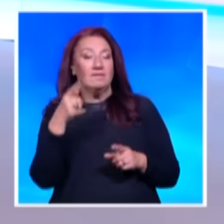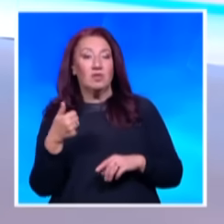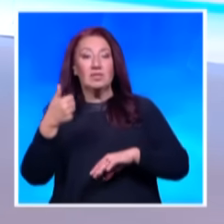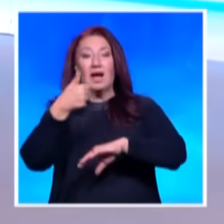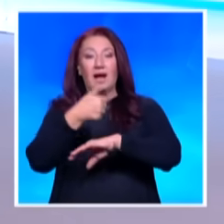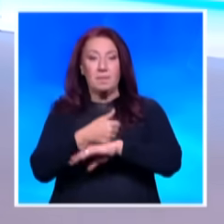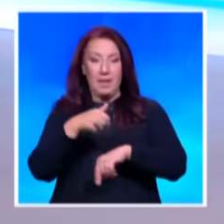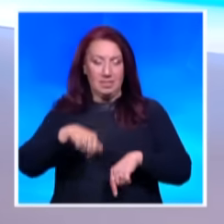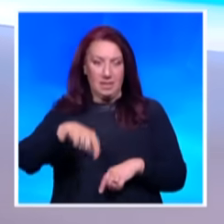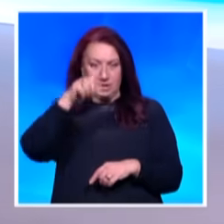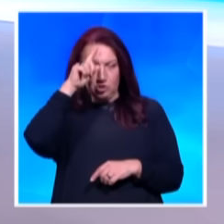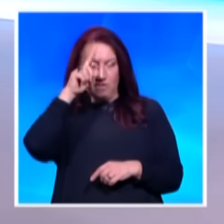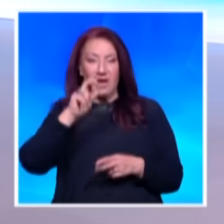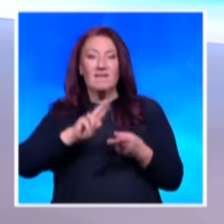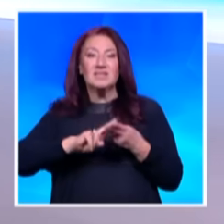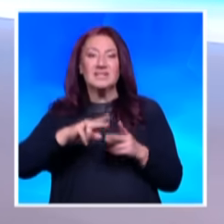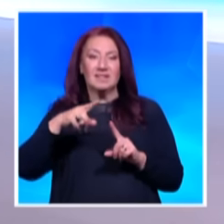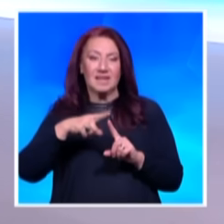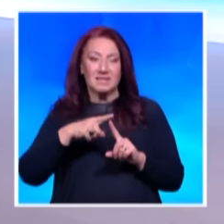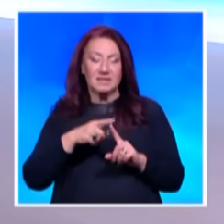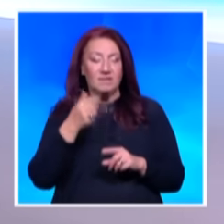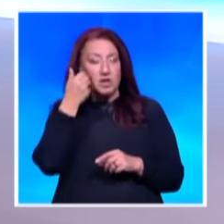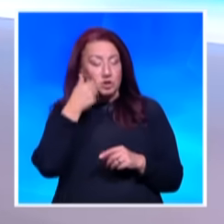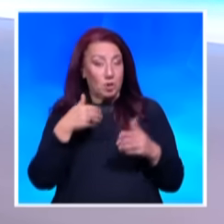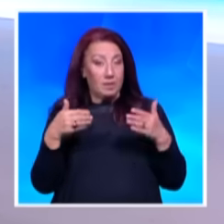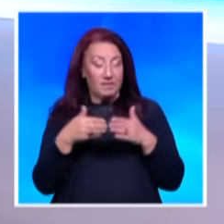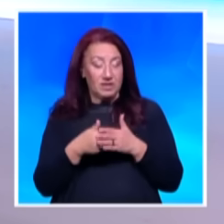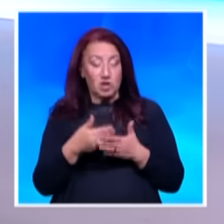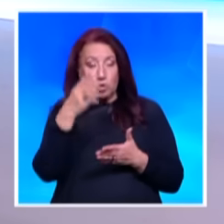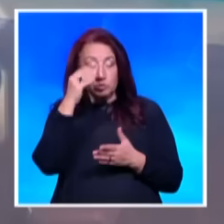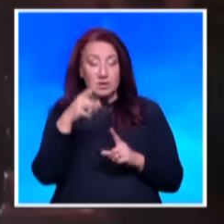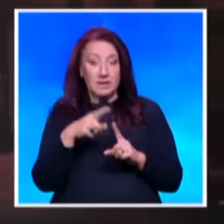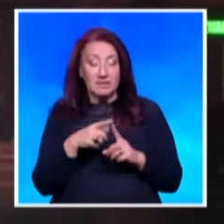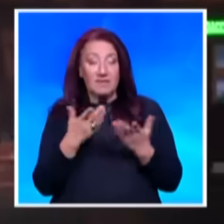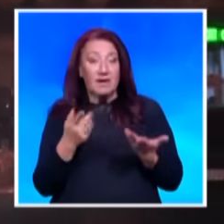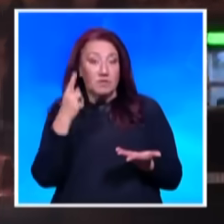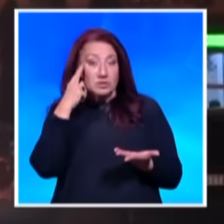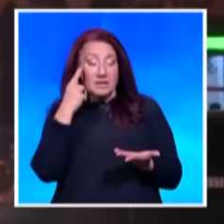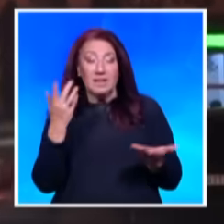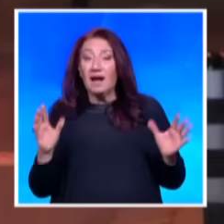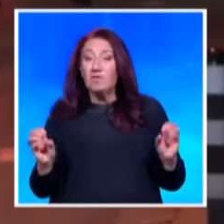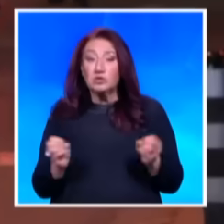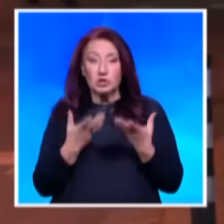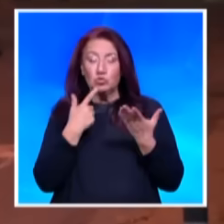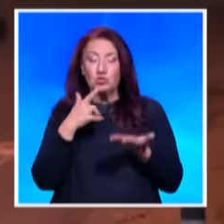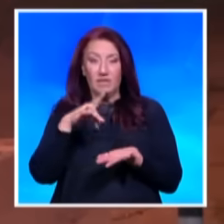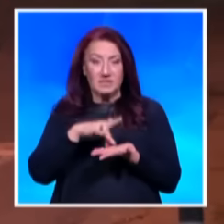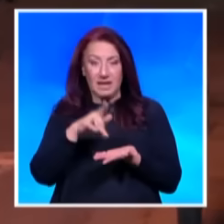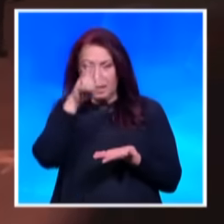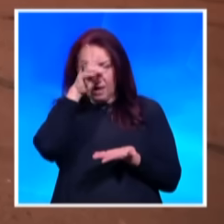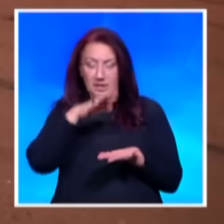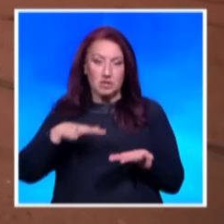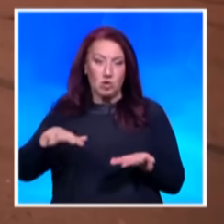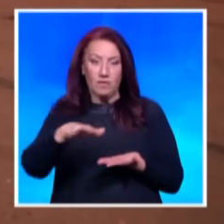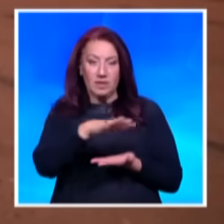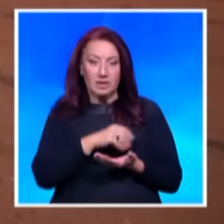на столицата Васил Терзиев. Добър вечер, господин Терзиев. Добър вечер. Каква е вашата информация за събитията в центъра на столицата ни към този